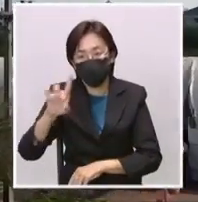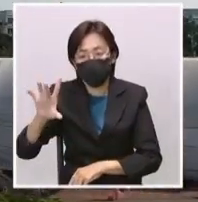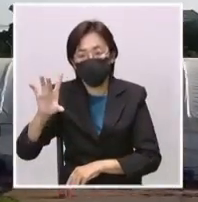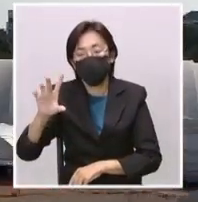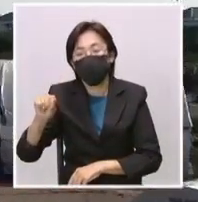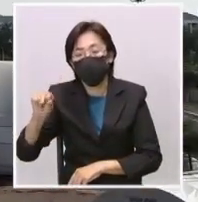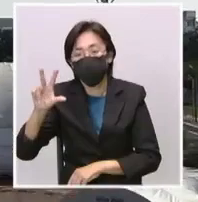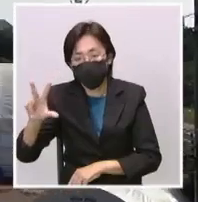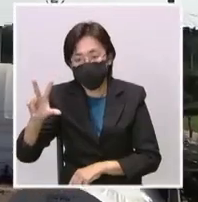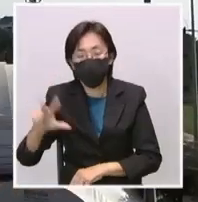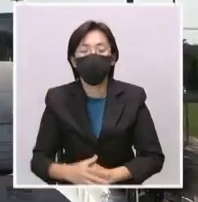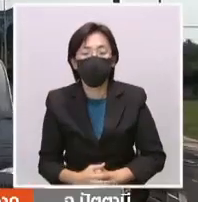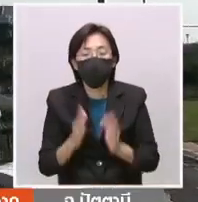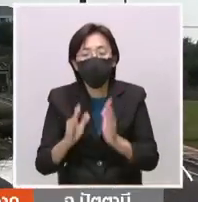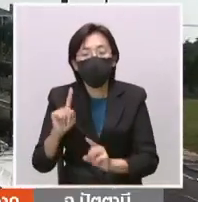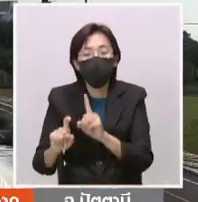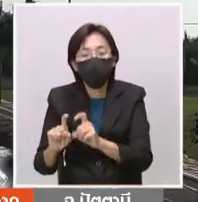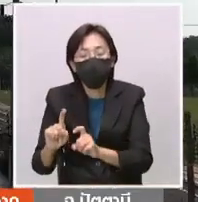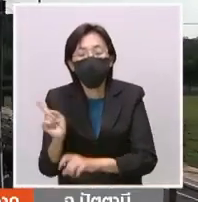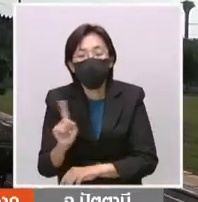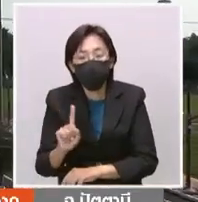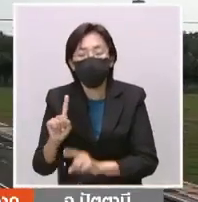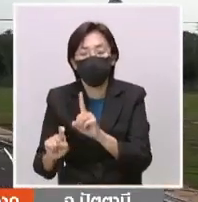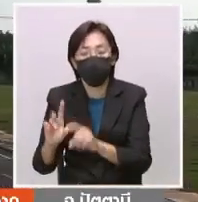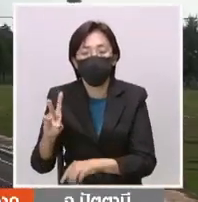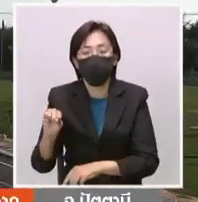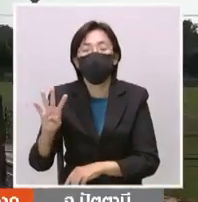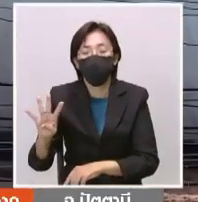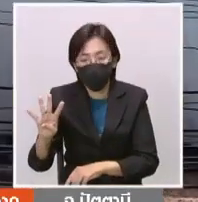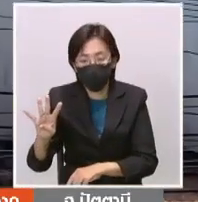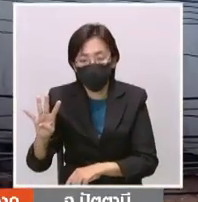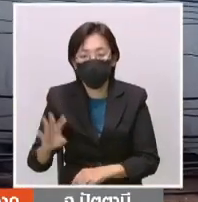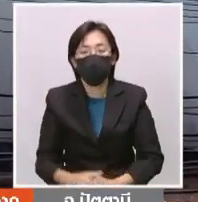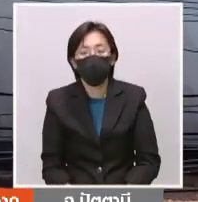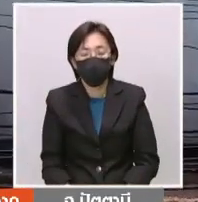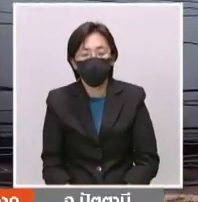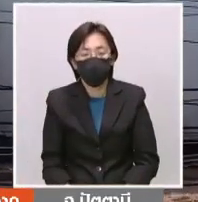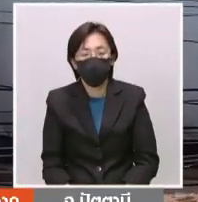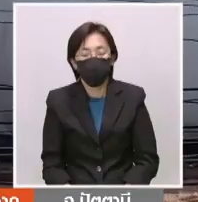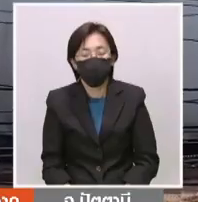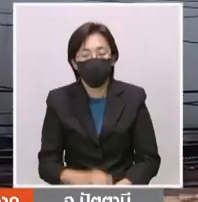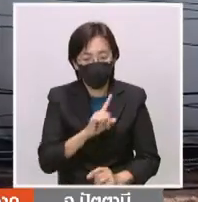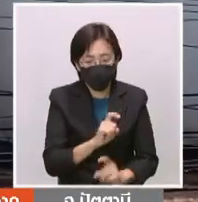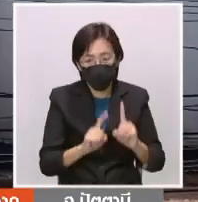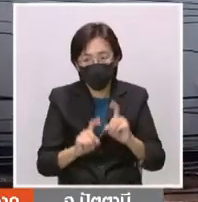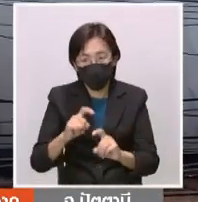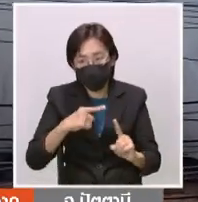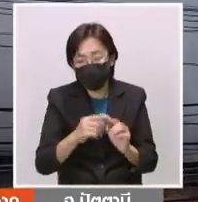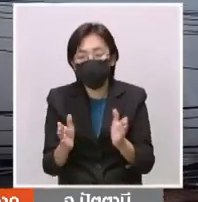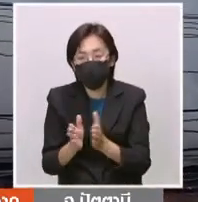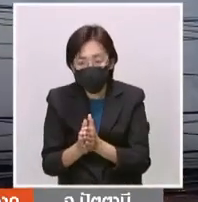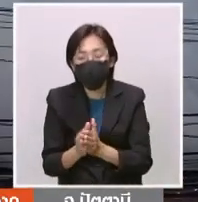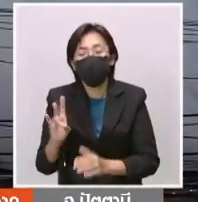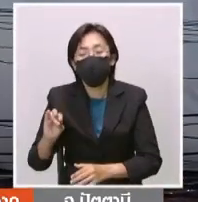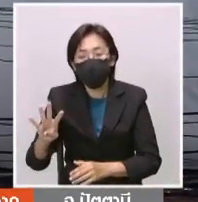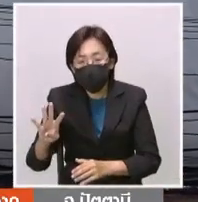3,833 คนครับยอดผู้เสียชีวิตยังคงอยู่ที่74คนนะครับเป็นยอดสะสมนะเนื่องจากว่าตัวเลขผู้ติดเชื้อตลอดทั้ง2สัปดาห์ที่ผ่าน